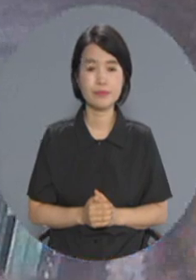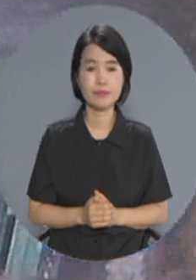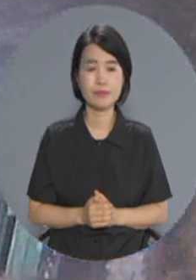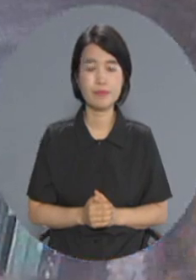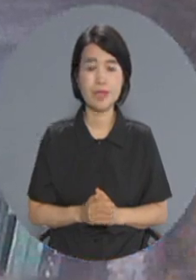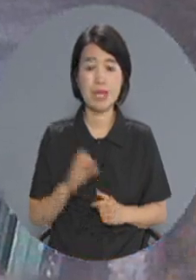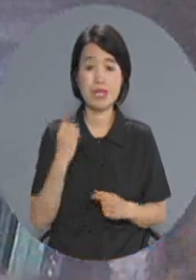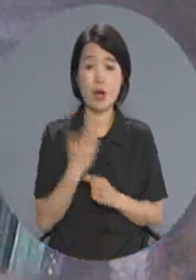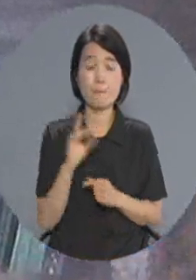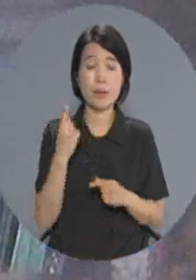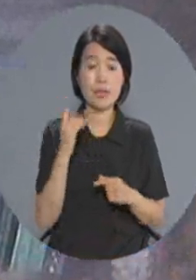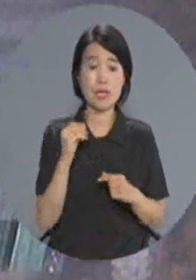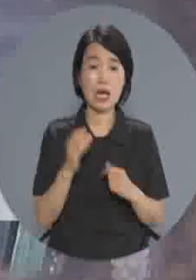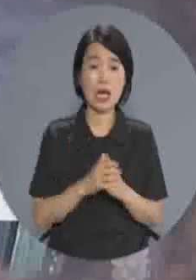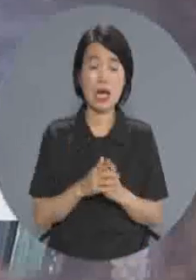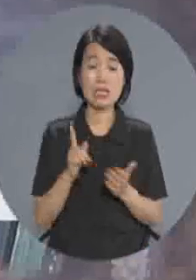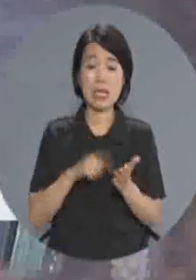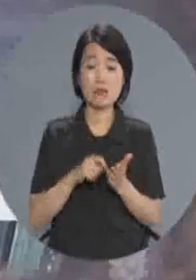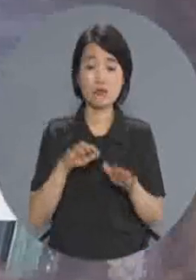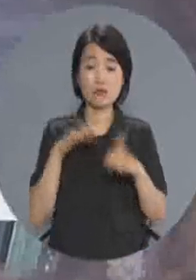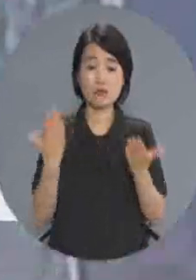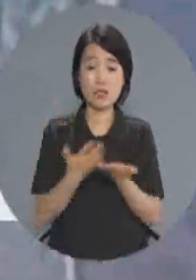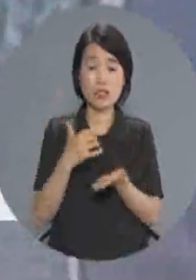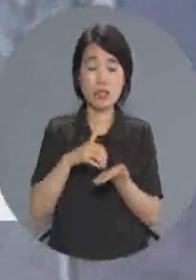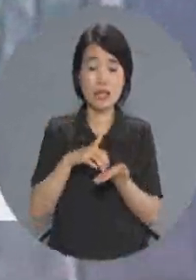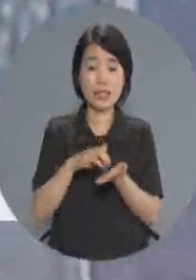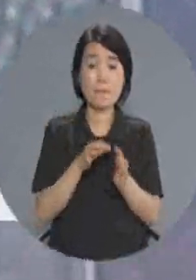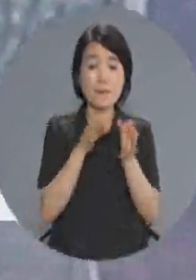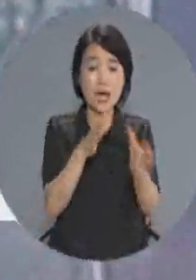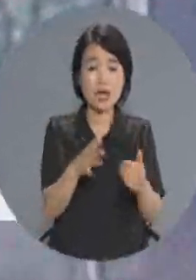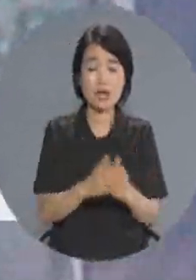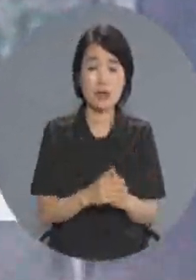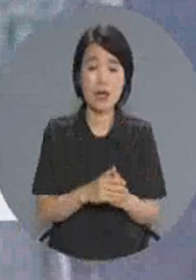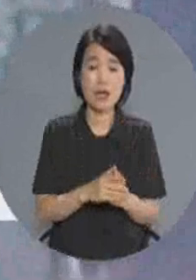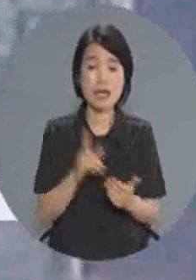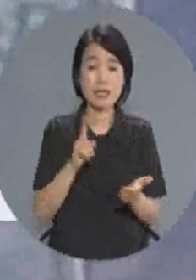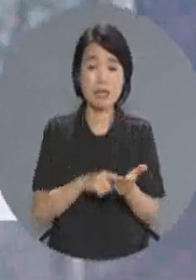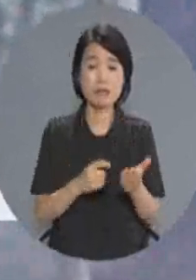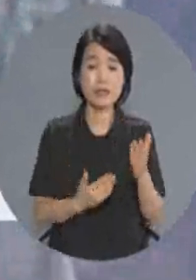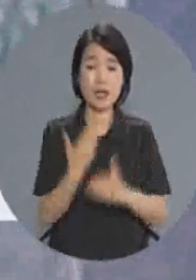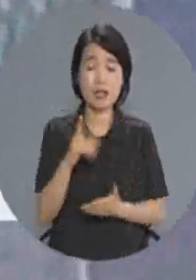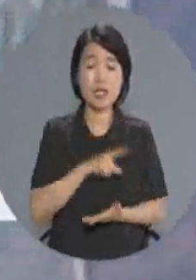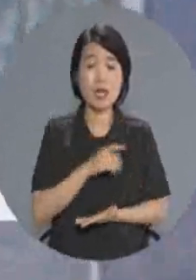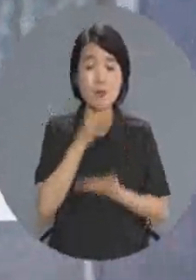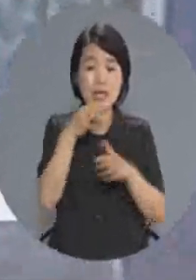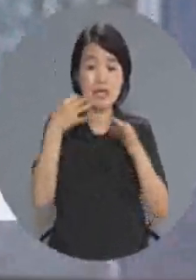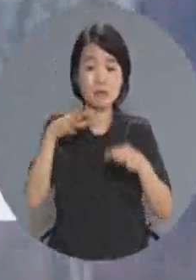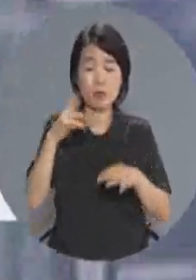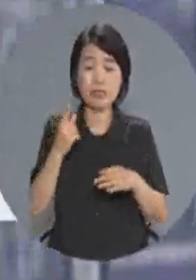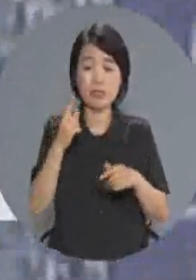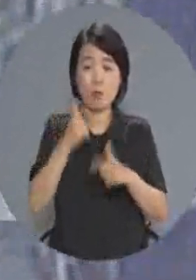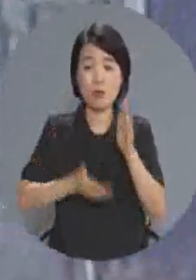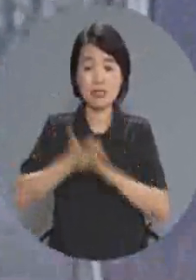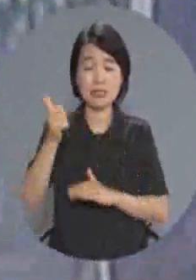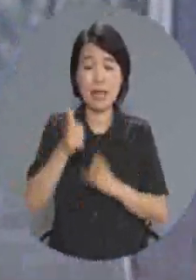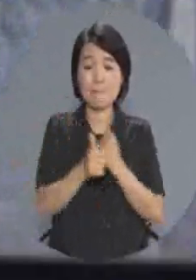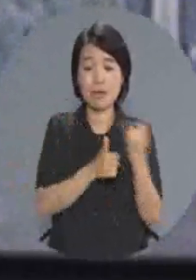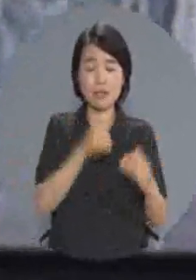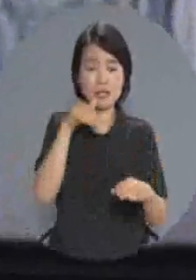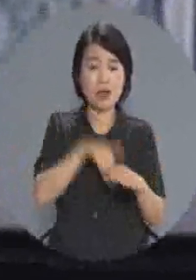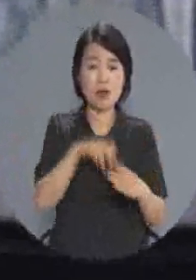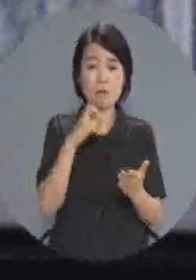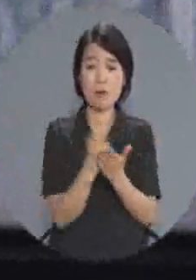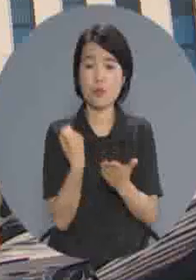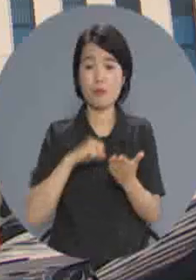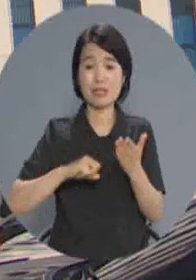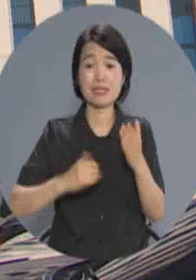현금 100만 원과 새우 15상자 기부 행위로 이른바 새우 사건으로 불리는 김종식 목포시장 배우자의 선거법 위반